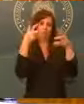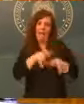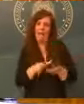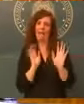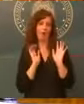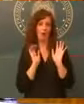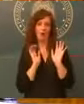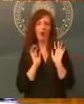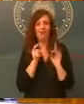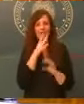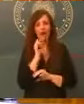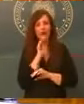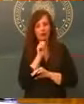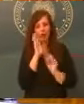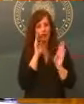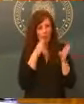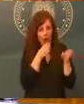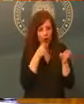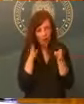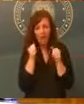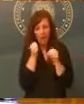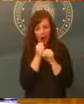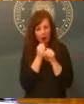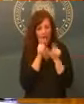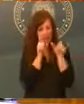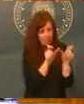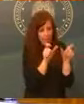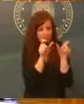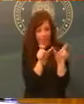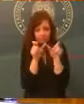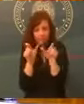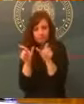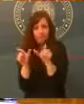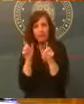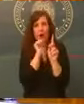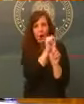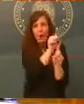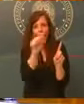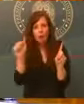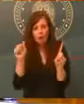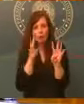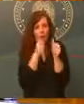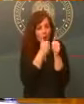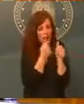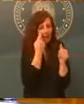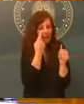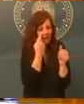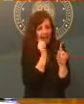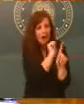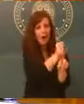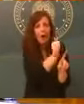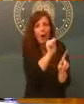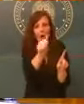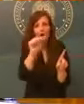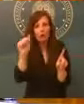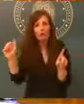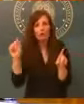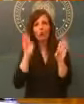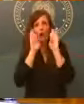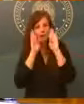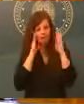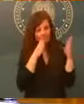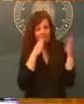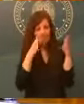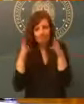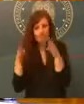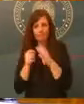assolutamente diverso un lavoro in cui il docente possa seguire ogni singolo studente perché non